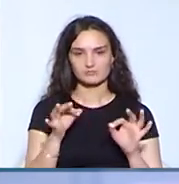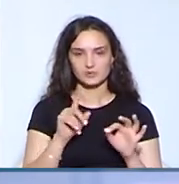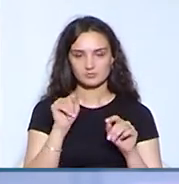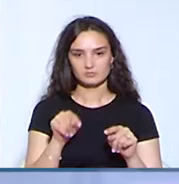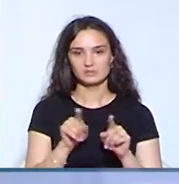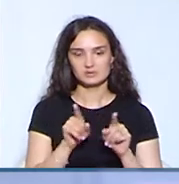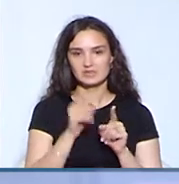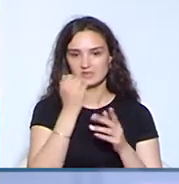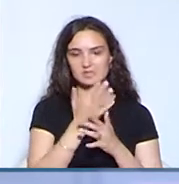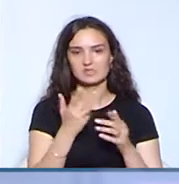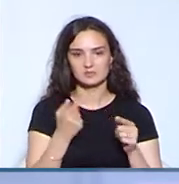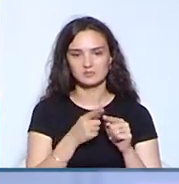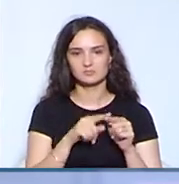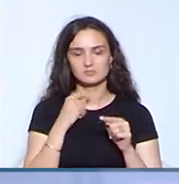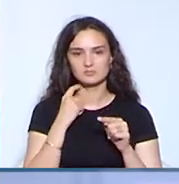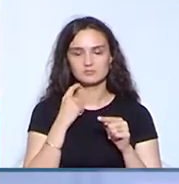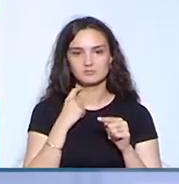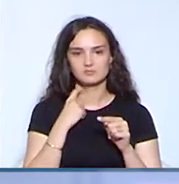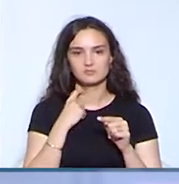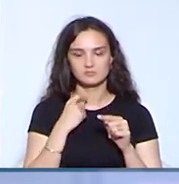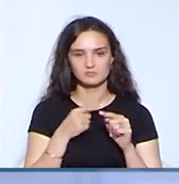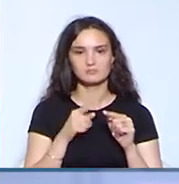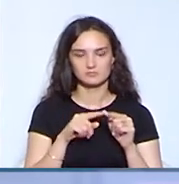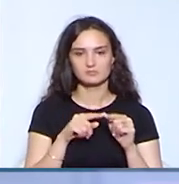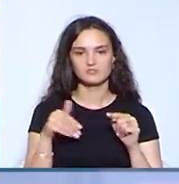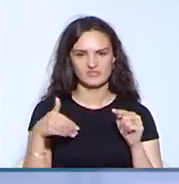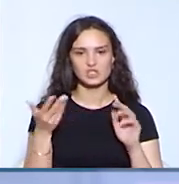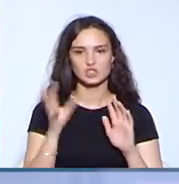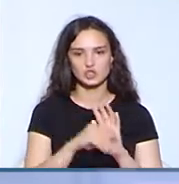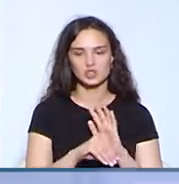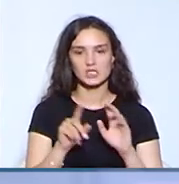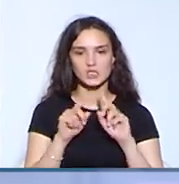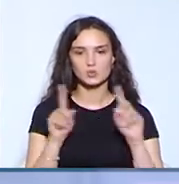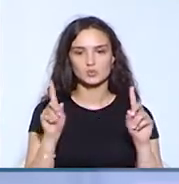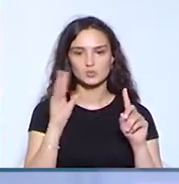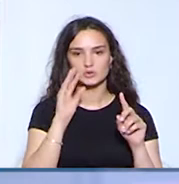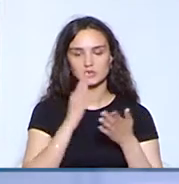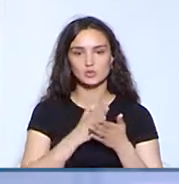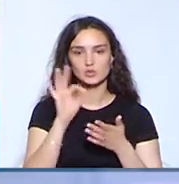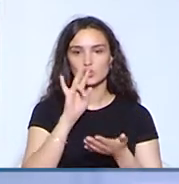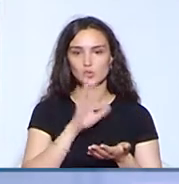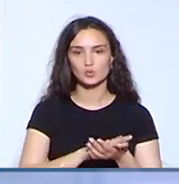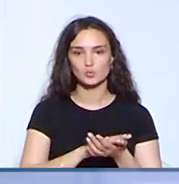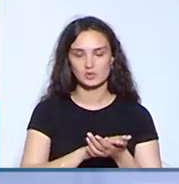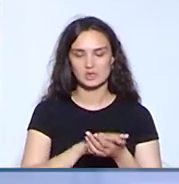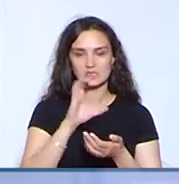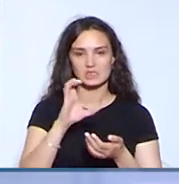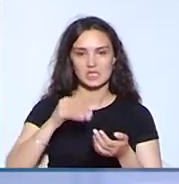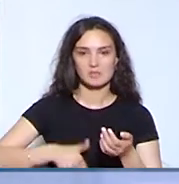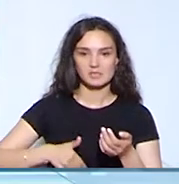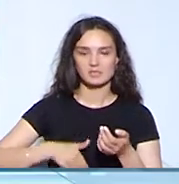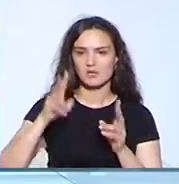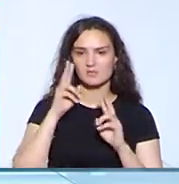არსებობს ნივთიერები დეჰიდროგენაზები, რომლებიც სინთეზირდება ღვიძში. განსაკუთრებით როდესაც არის ქრონიკული C ჰეპატიტი, ანუ არ ვიცით